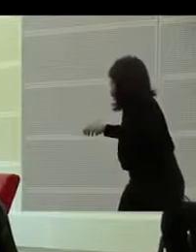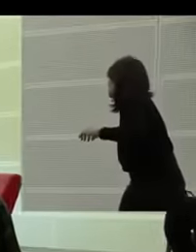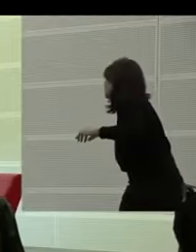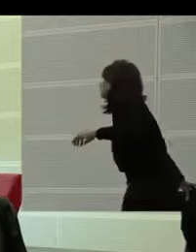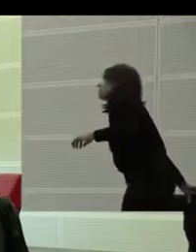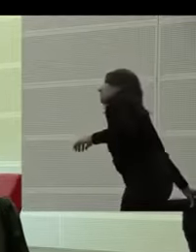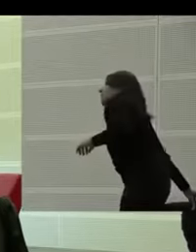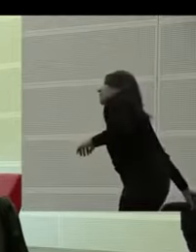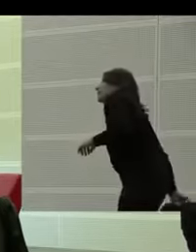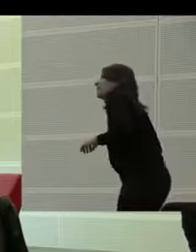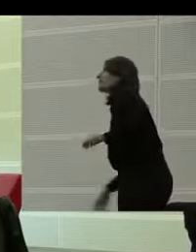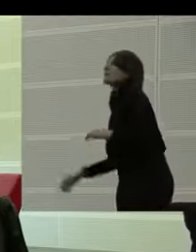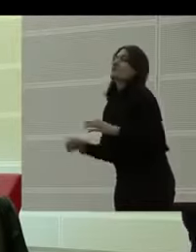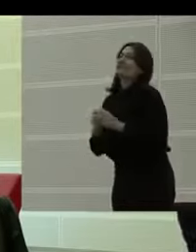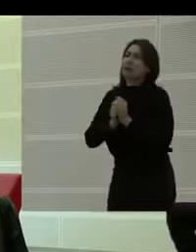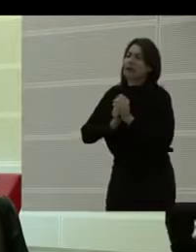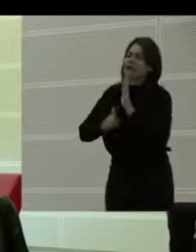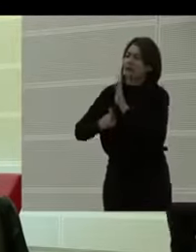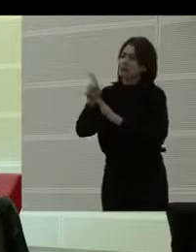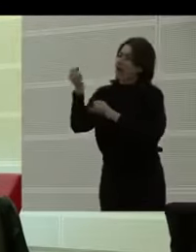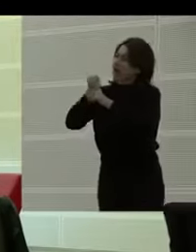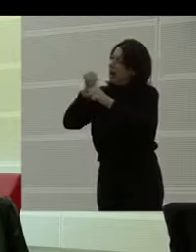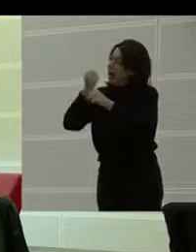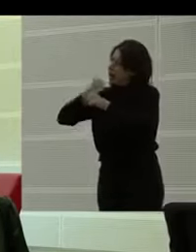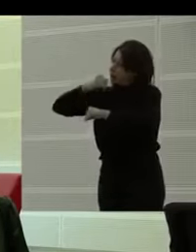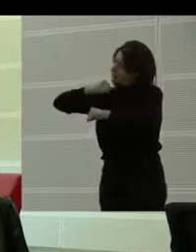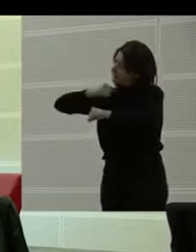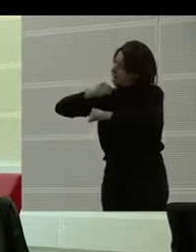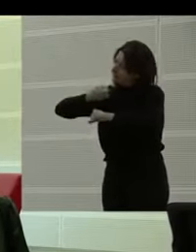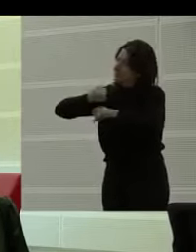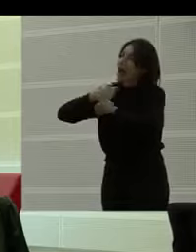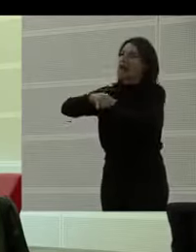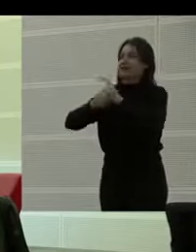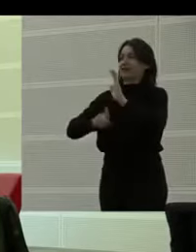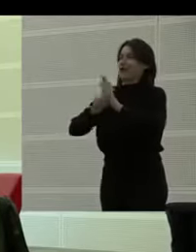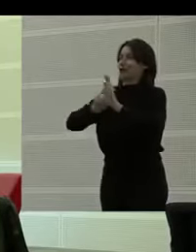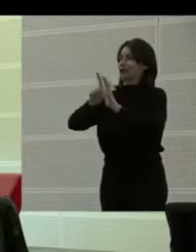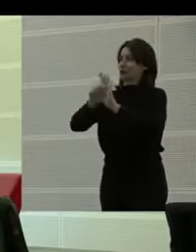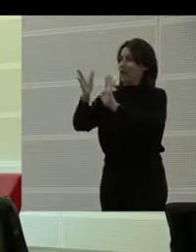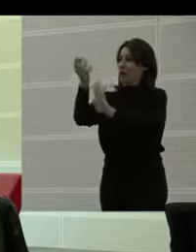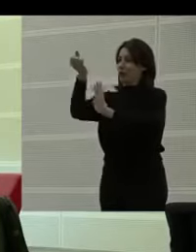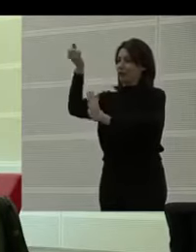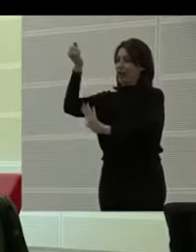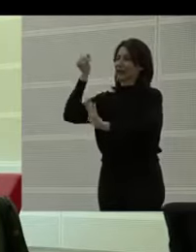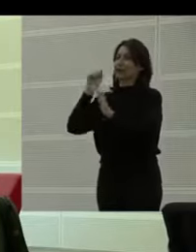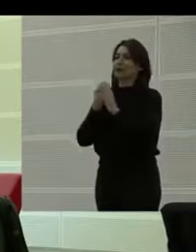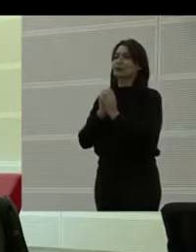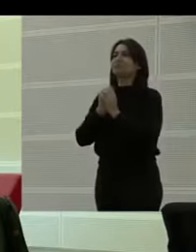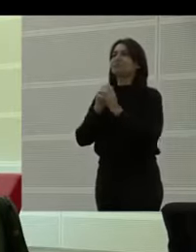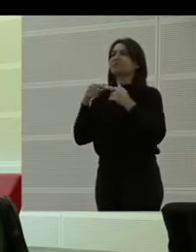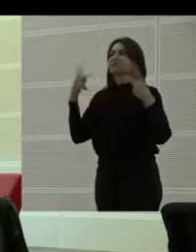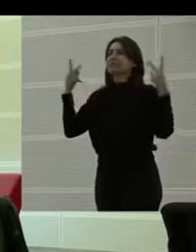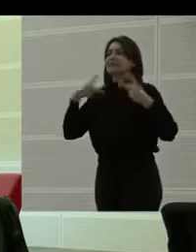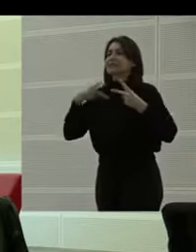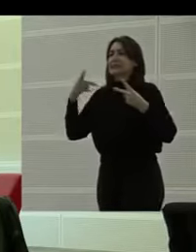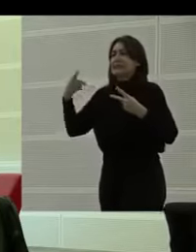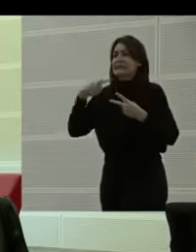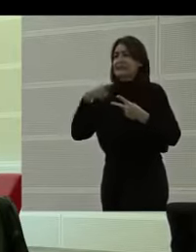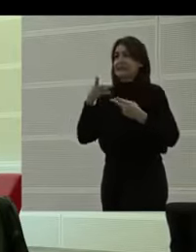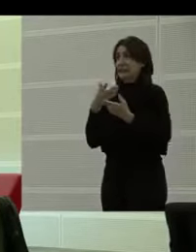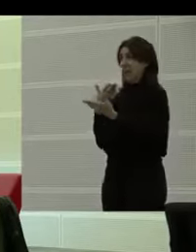A lavorare, si ottengono. Anche Vladimir Luxuria mi ha detto, ma come un libro? Come faccio a scegliere un libro